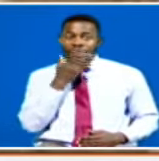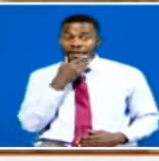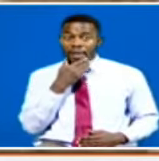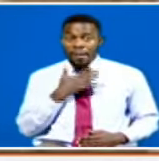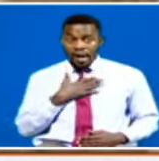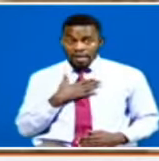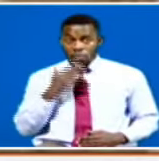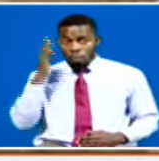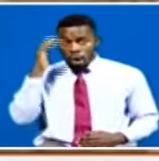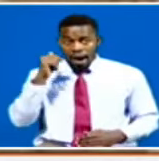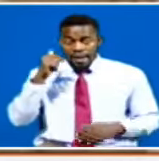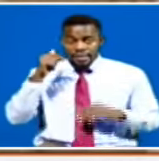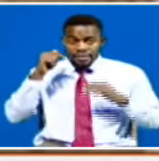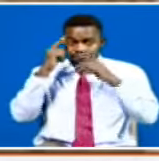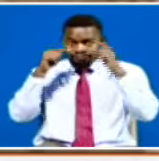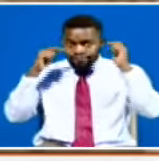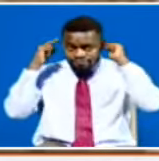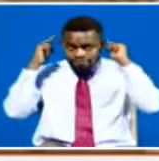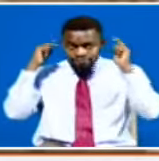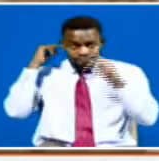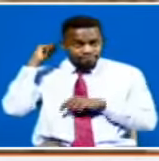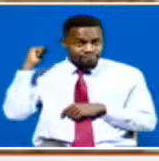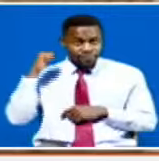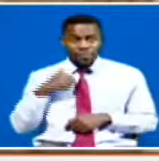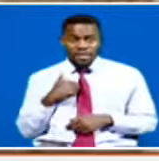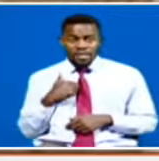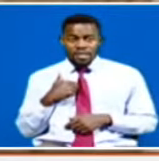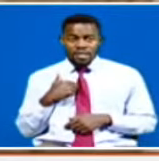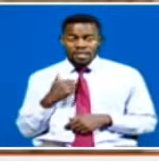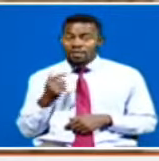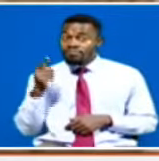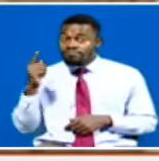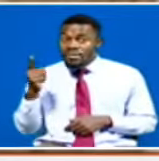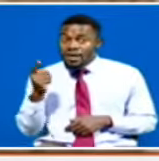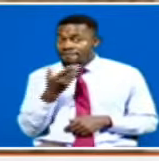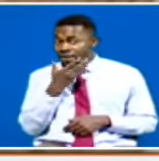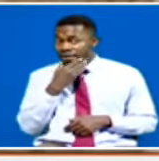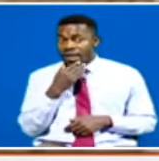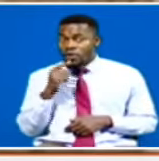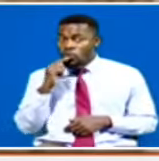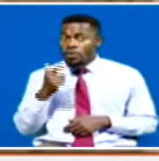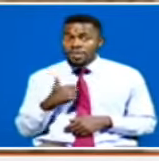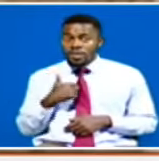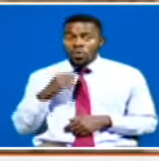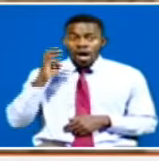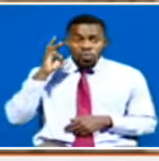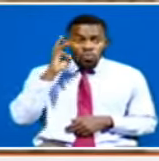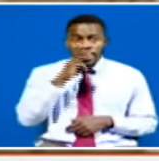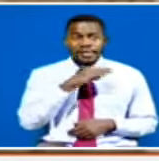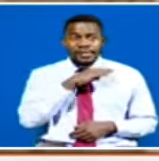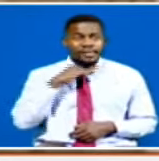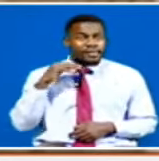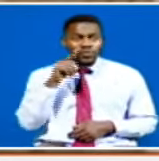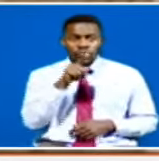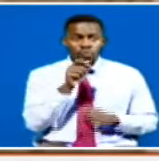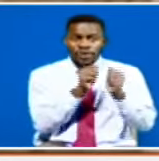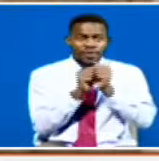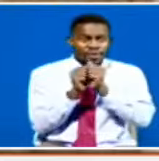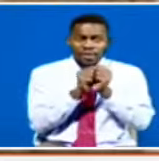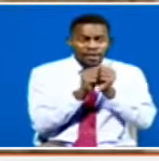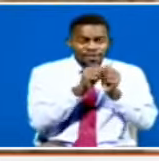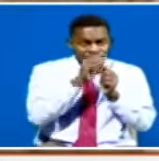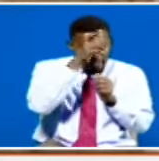siku ile utasema nitakumaliza wewe na watu wenu, na hata nikishikwa nikienda